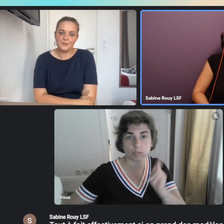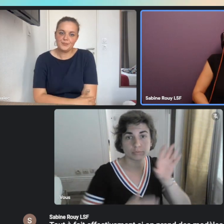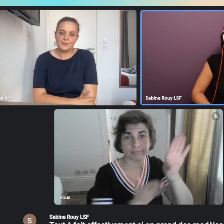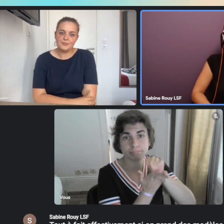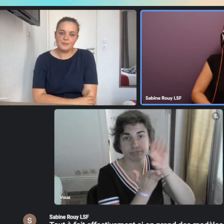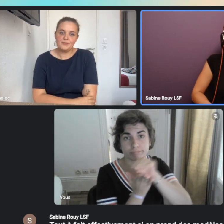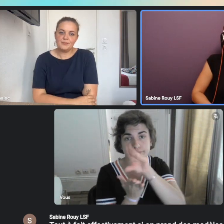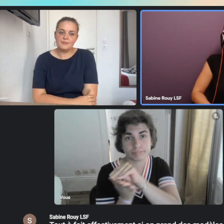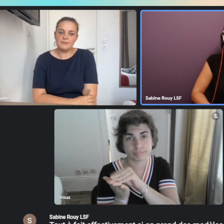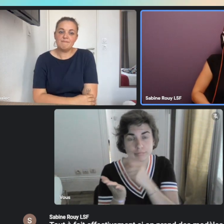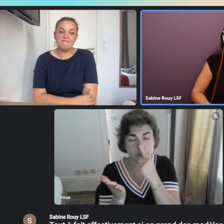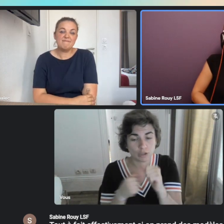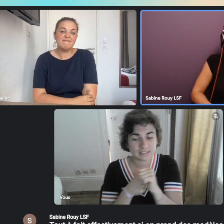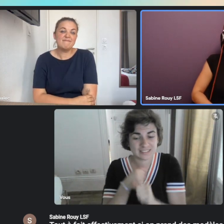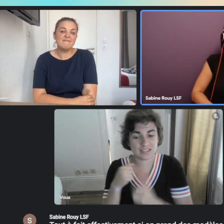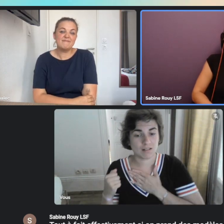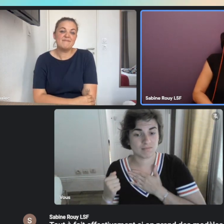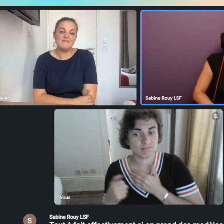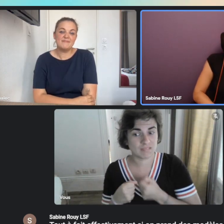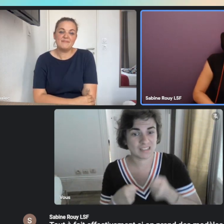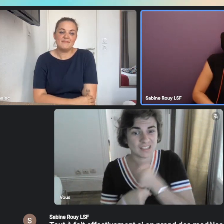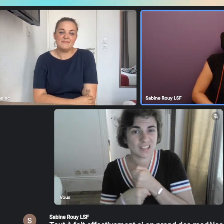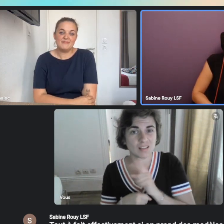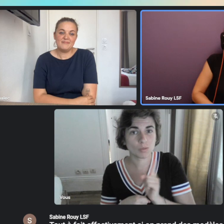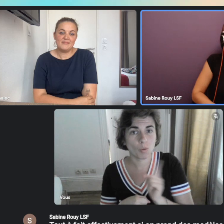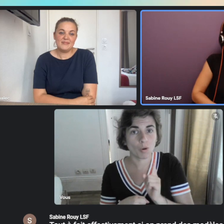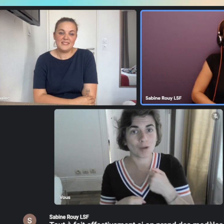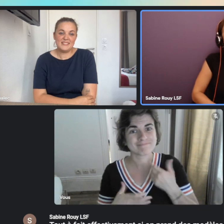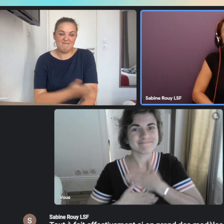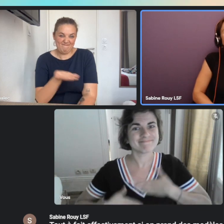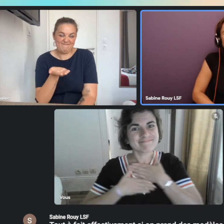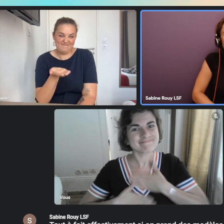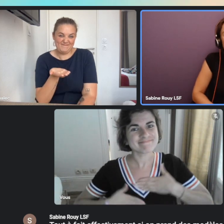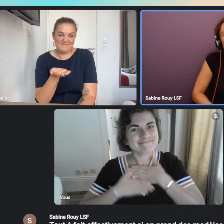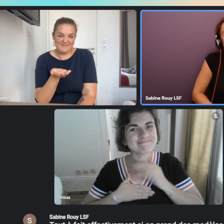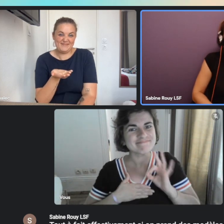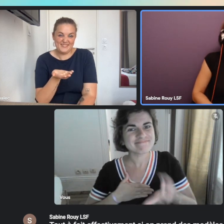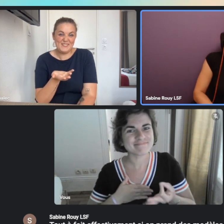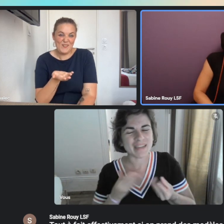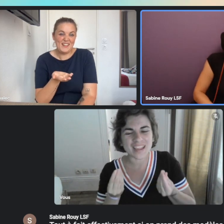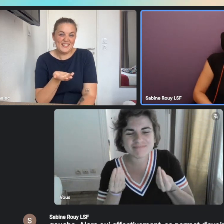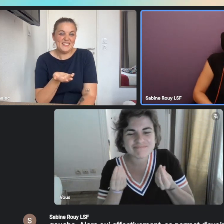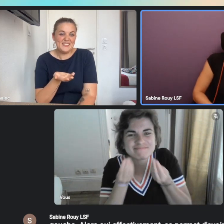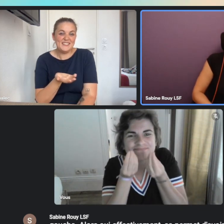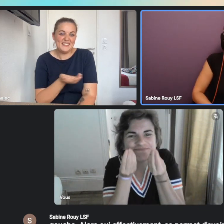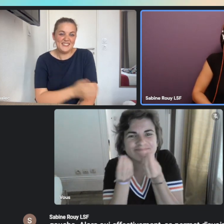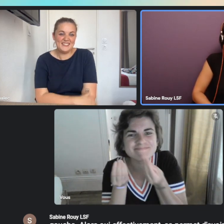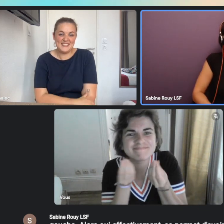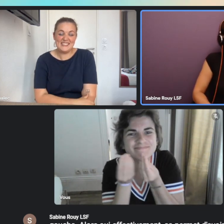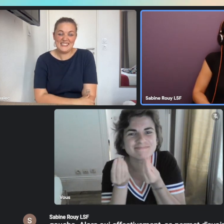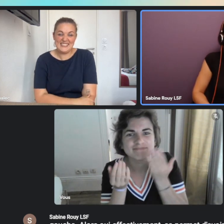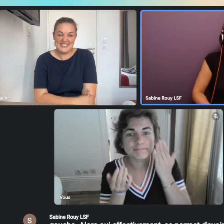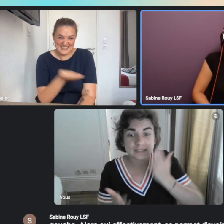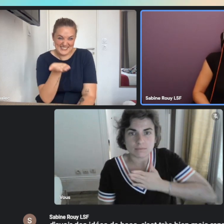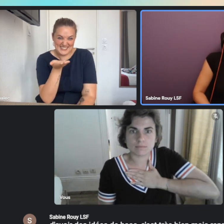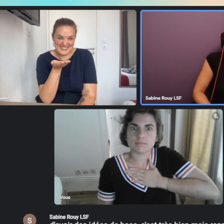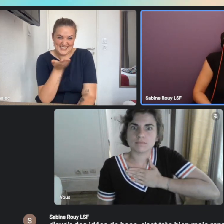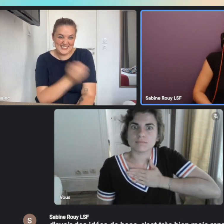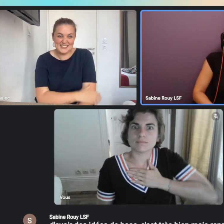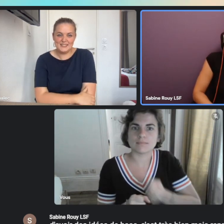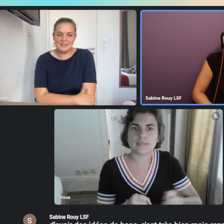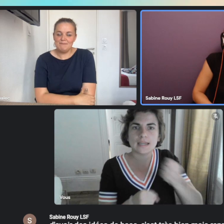chose. Oui, c'est ça. Ça permet d'avoir, de créer, enfin, le fait de prendre des modèles à droite, à gauche, on a du plaisir, mais en